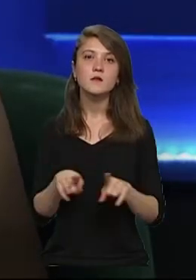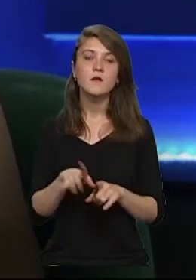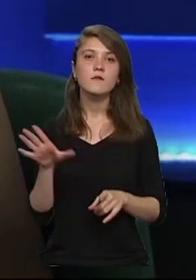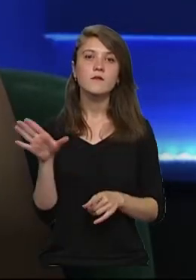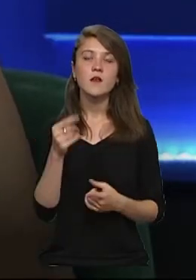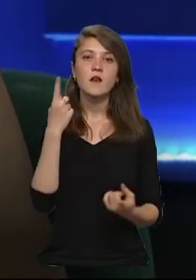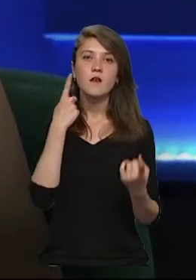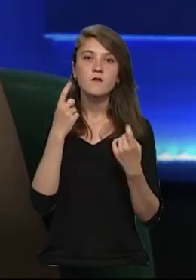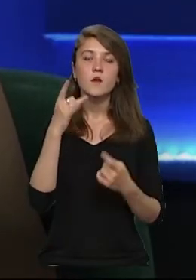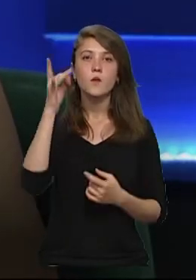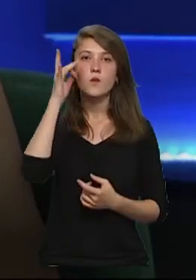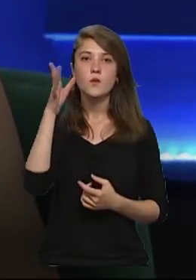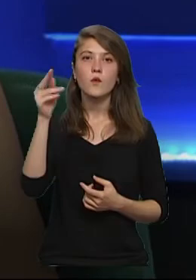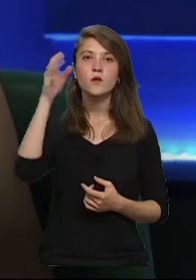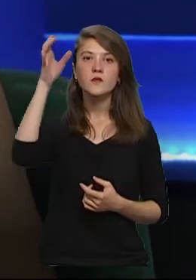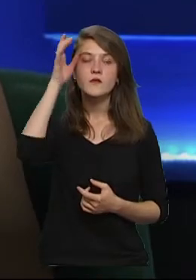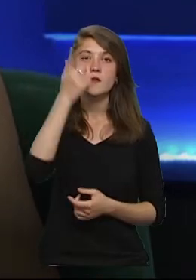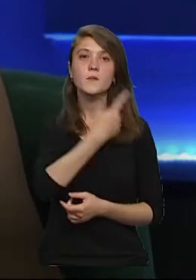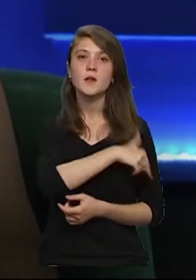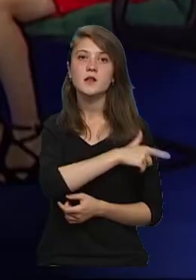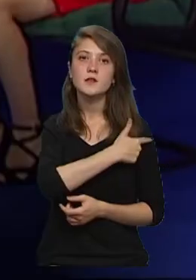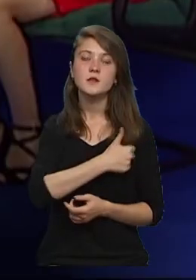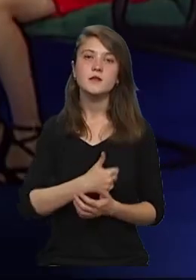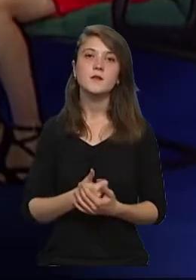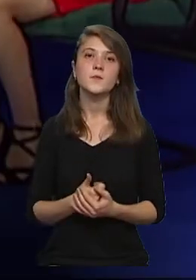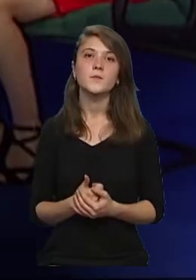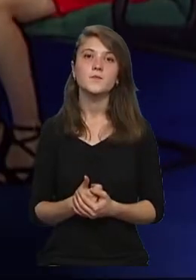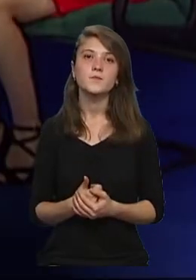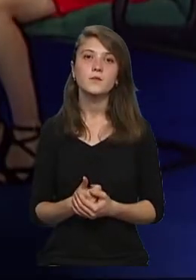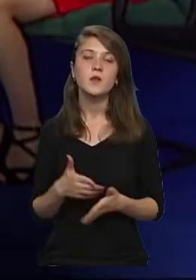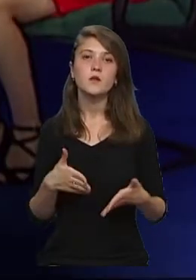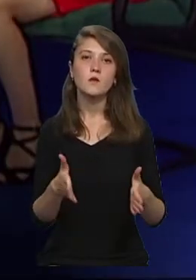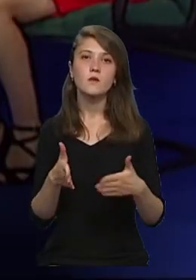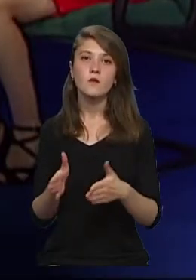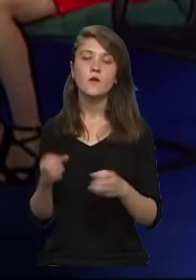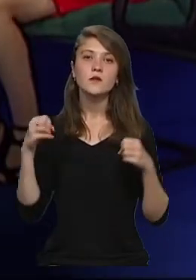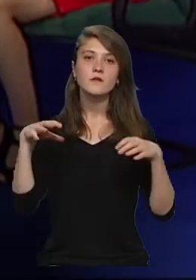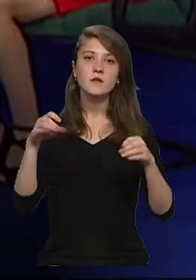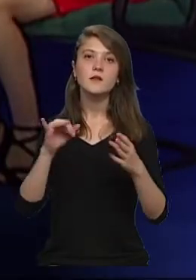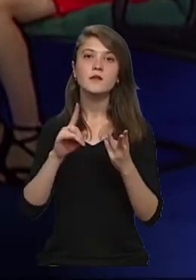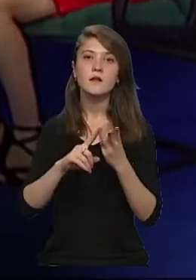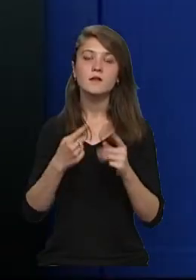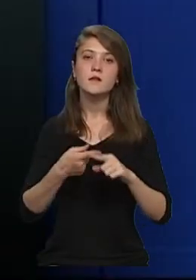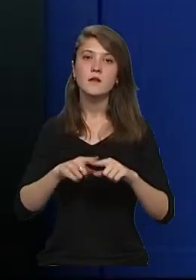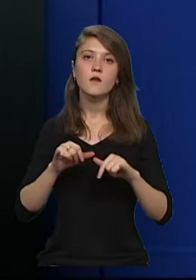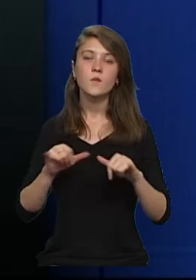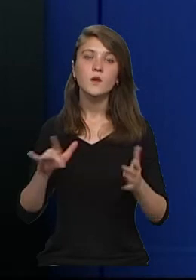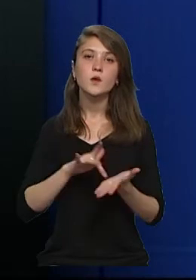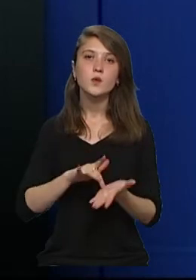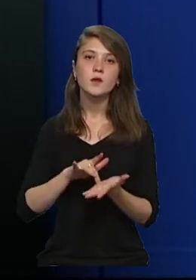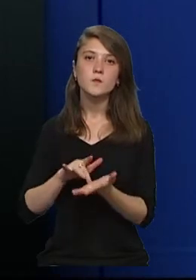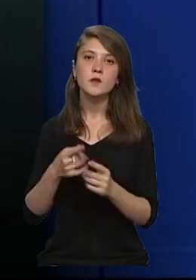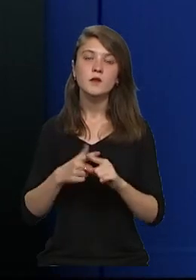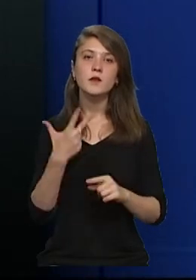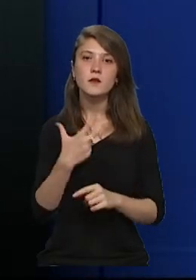інфраструктура, культура, освіта, медицина, дороги, освіта. освітлення. І третє – це розвиток туризму. Це основні